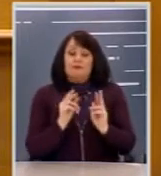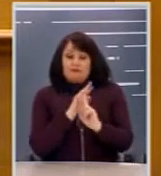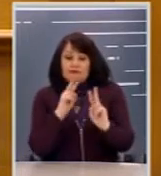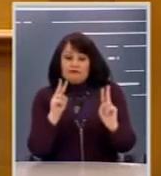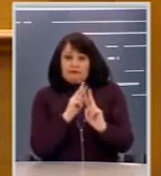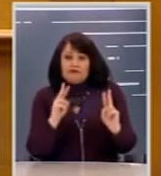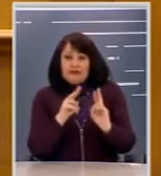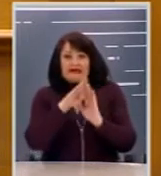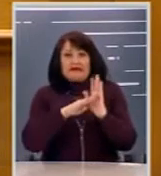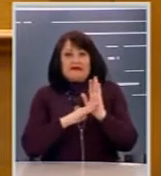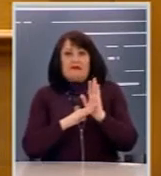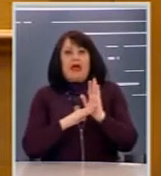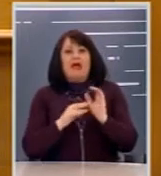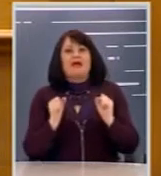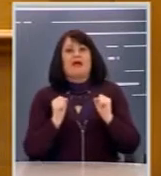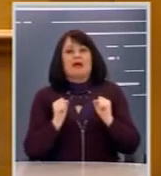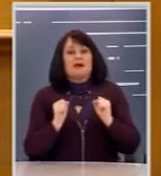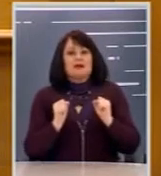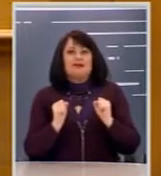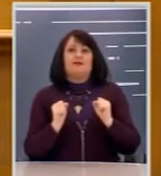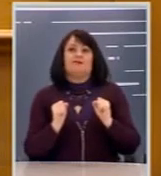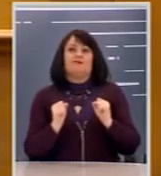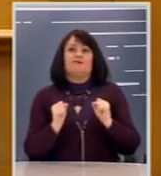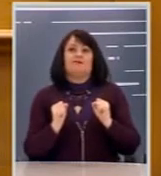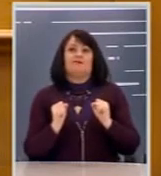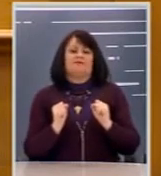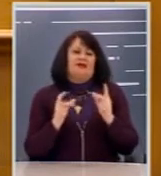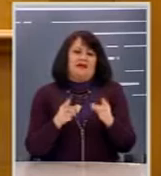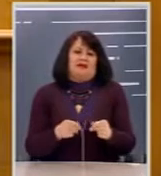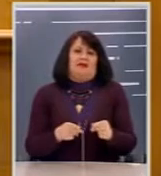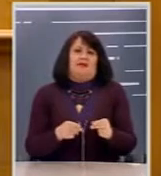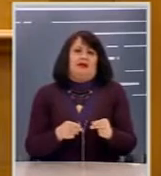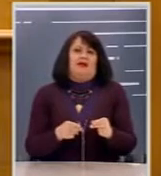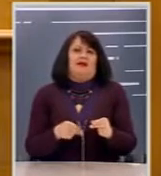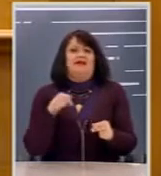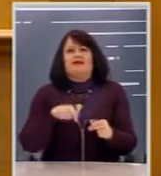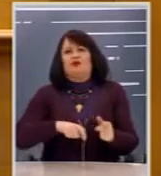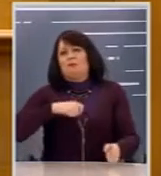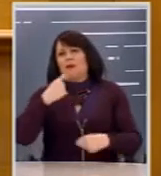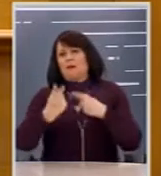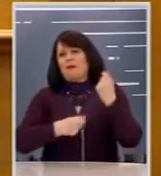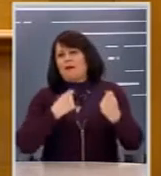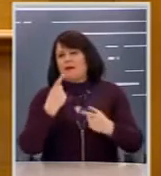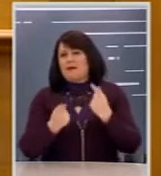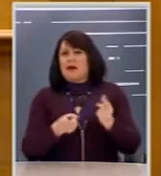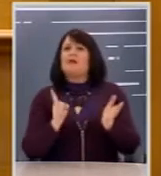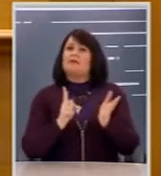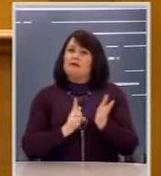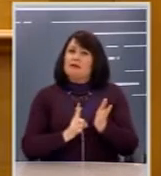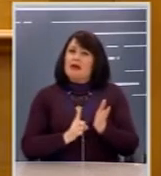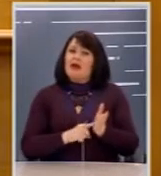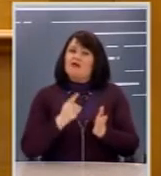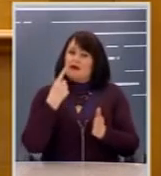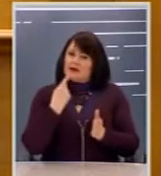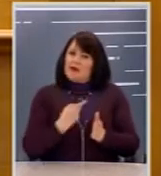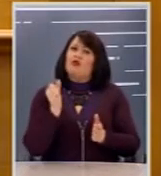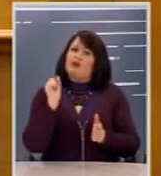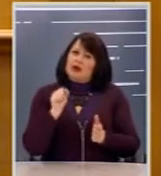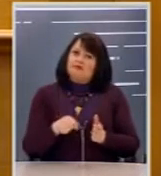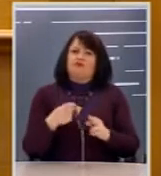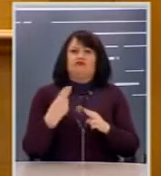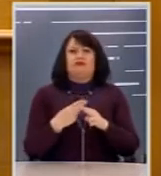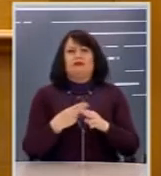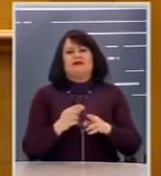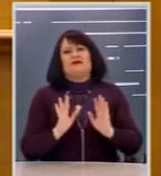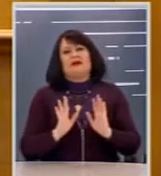εξυγίανσης του συστήματος, στην πλευρά του να σταματήσει αυτό το πάρτι, πρέπει να τις εκτιμήσουμε με τον τρόπο